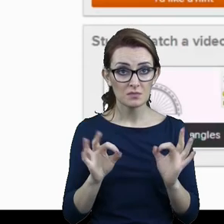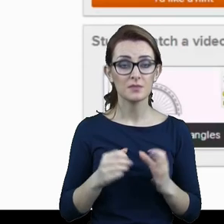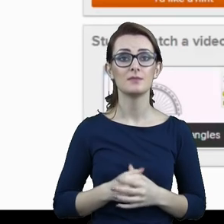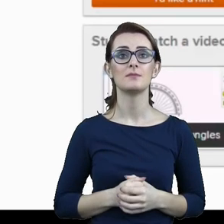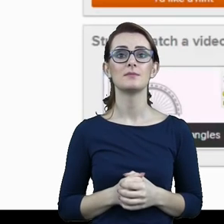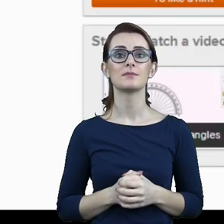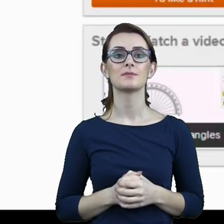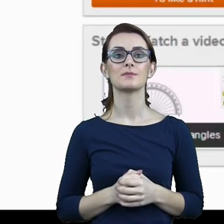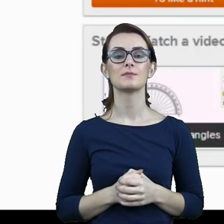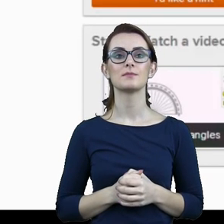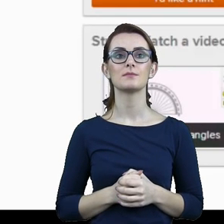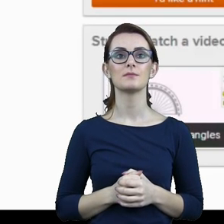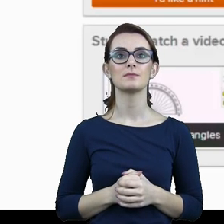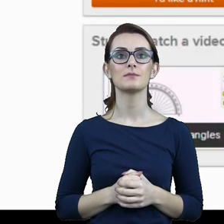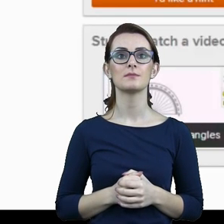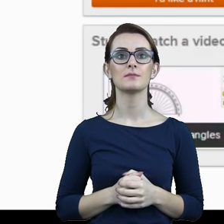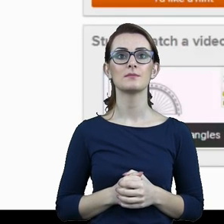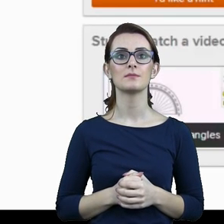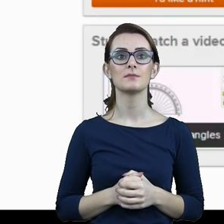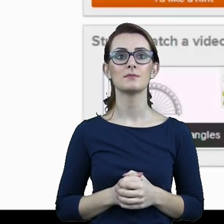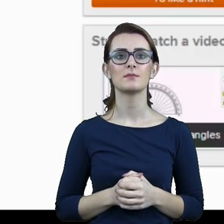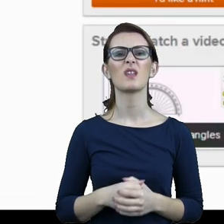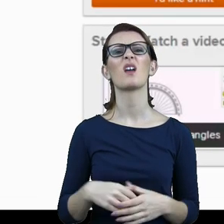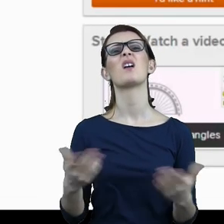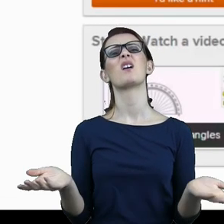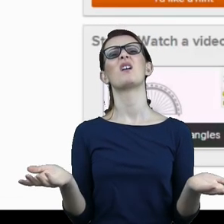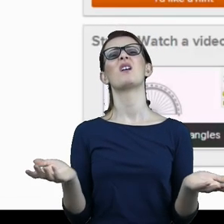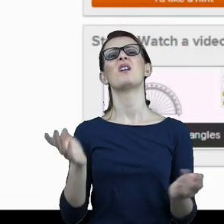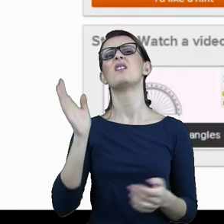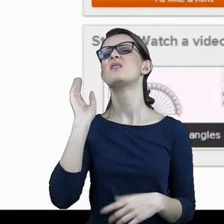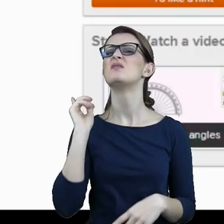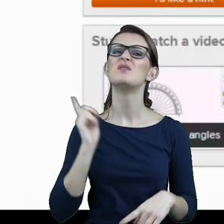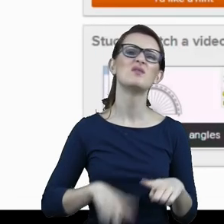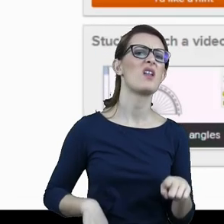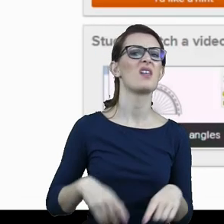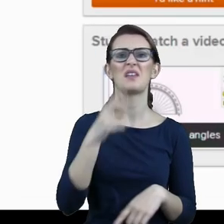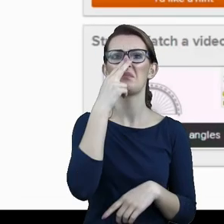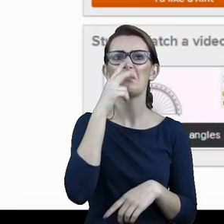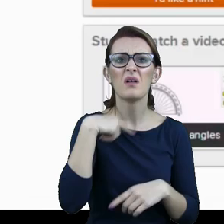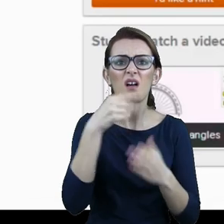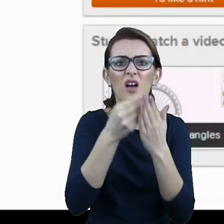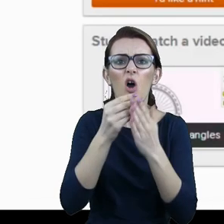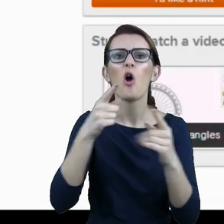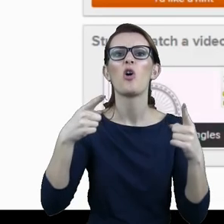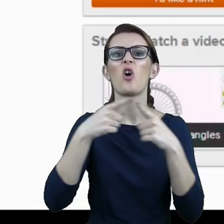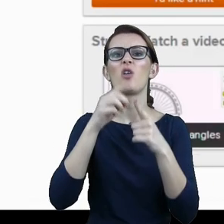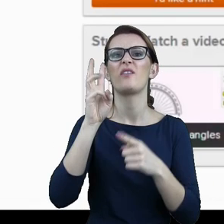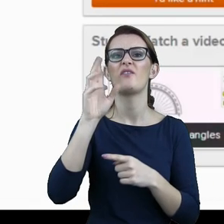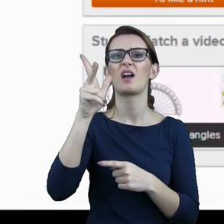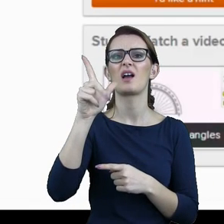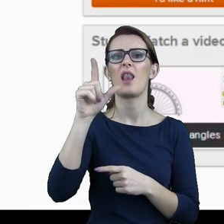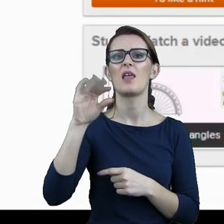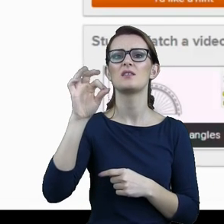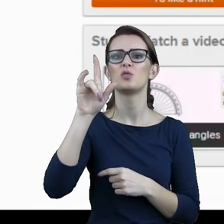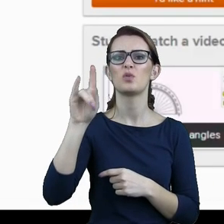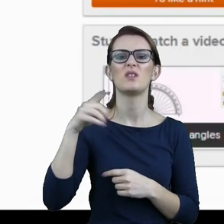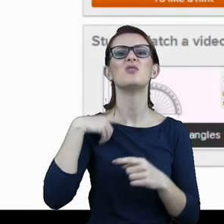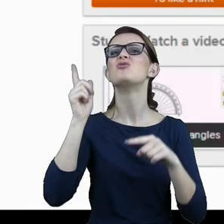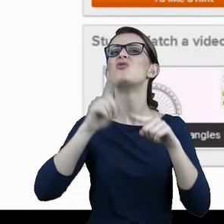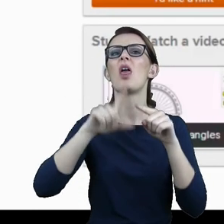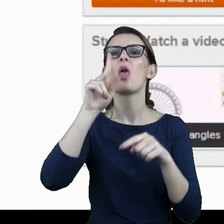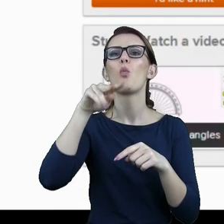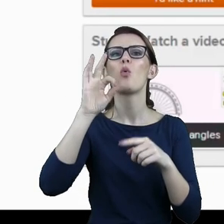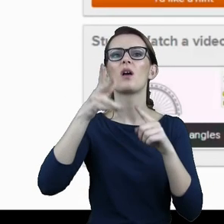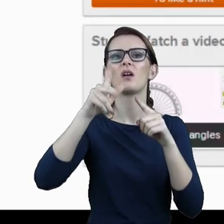Zobacz, od 0 do 70. Sprawdźmy, czy tak nam wyszło. O nie! Zobacz, narysowałam kąt wklęsły. Jest źle